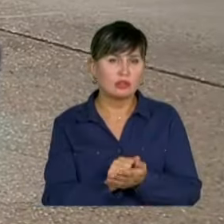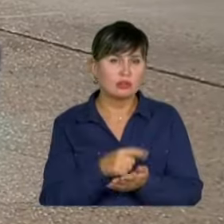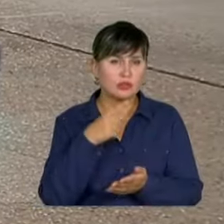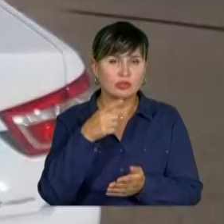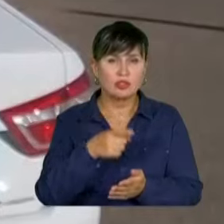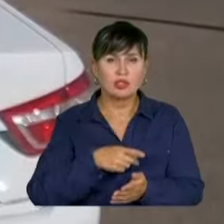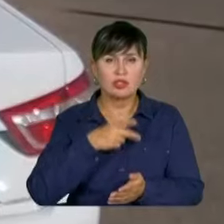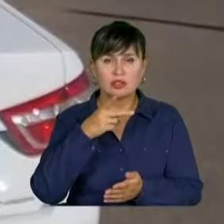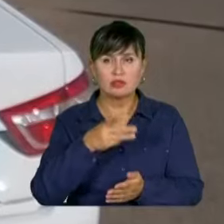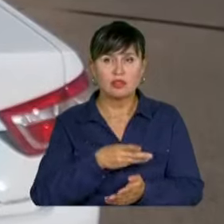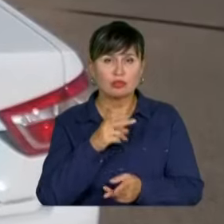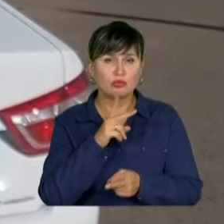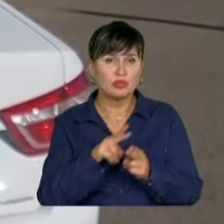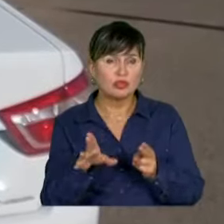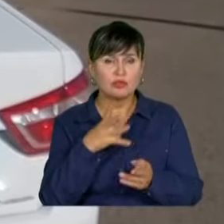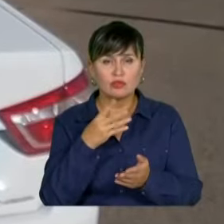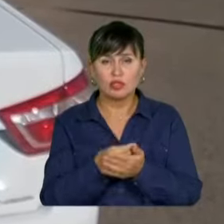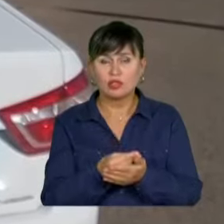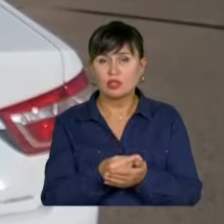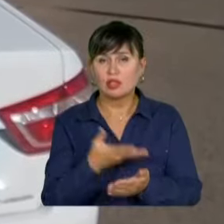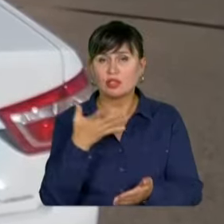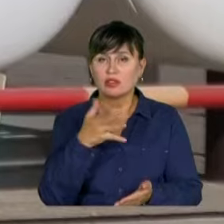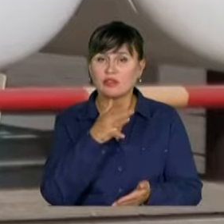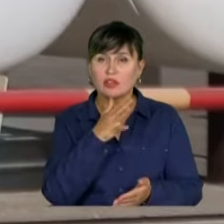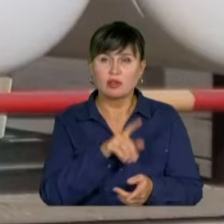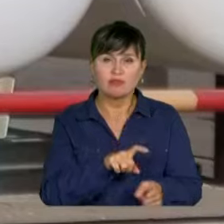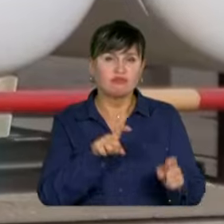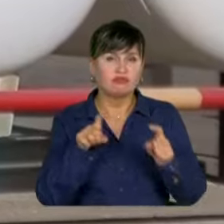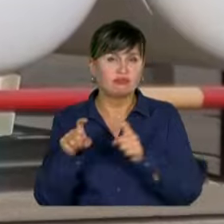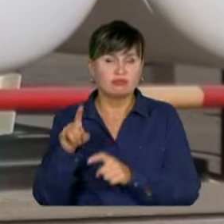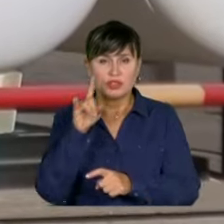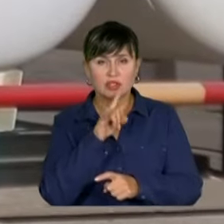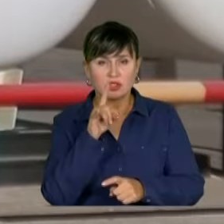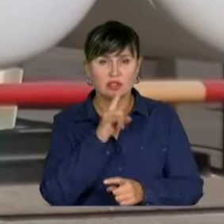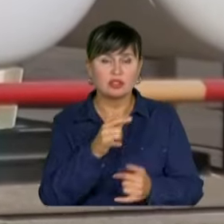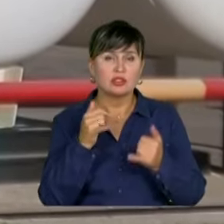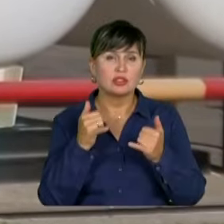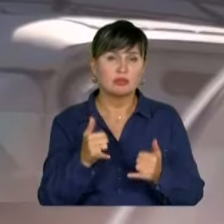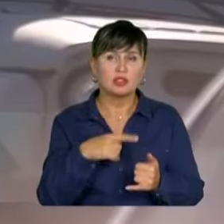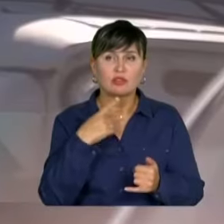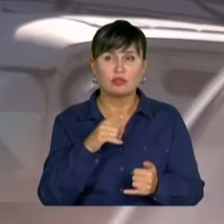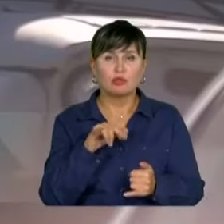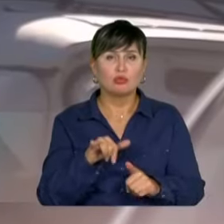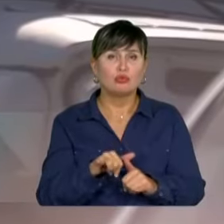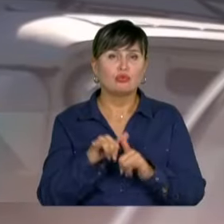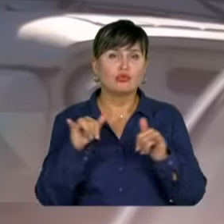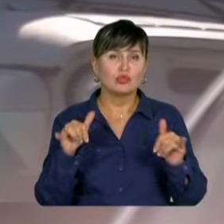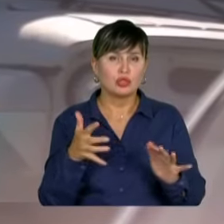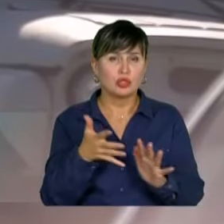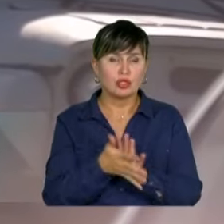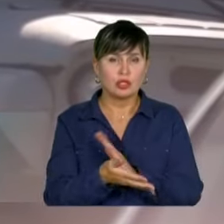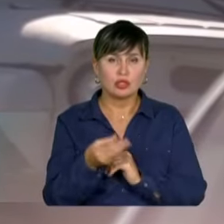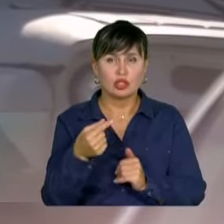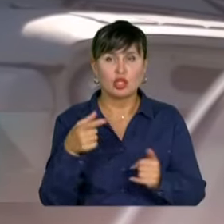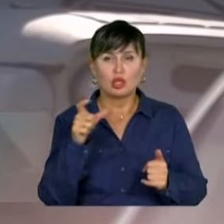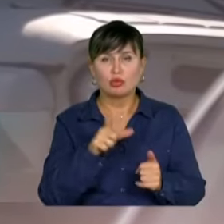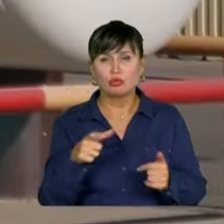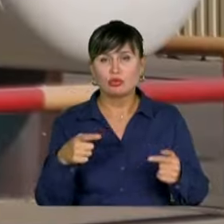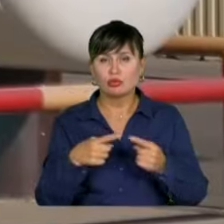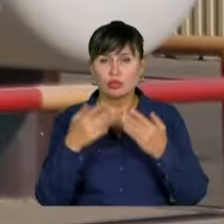часов. Чтобы не терять свое драгоценное время, некоторые перешли на бензин и теперь отмечают, что у них увеличились расходы. Люди точно не